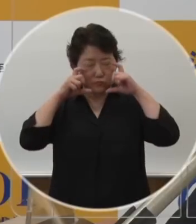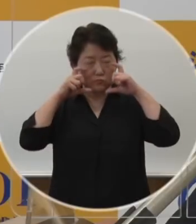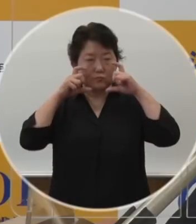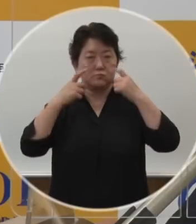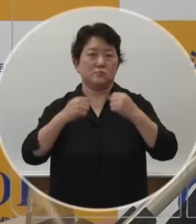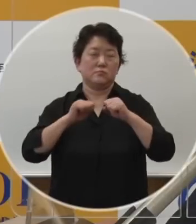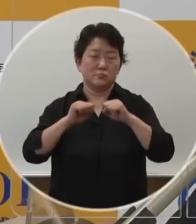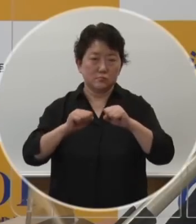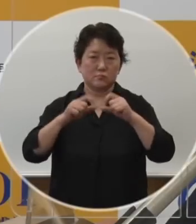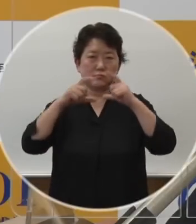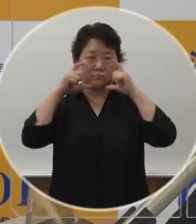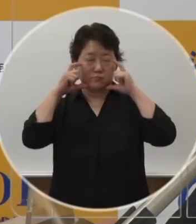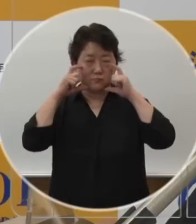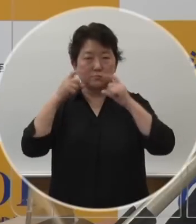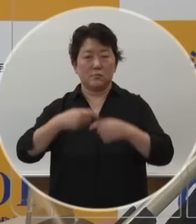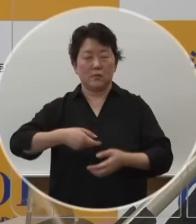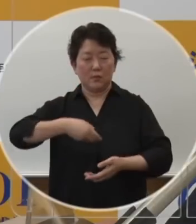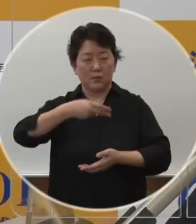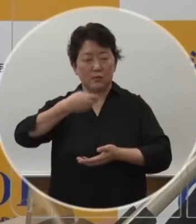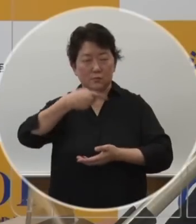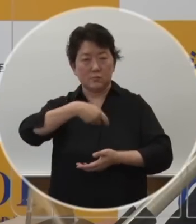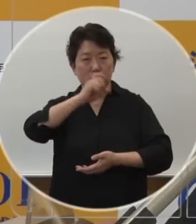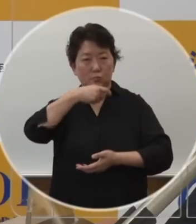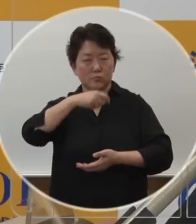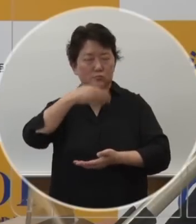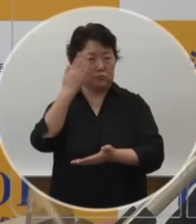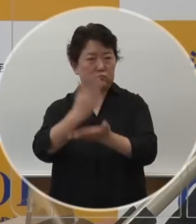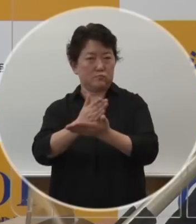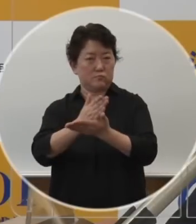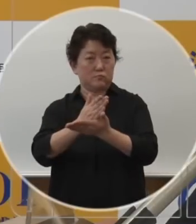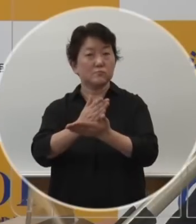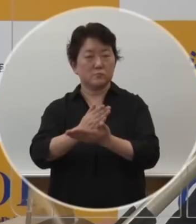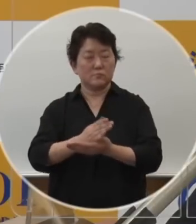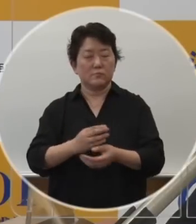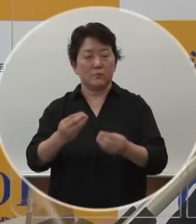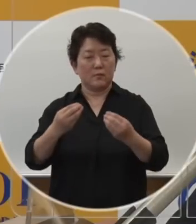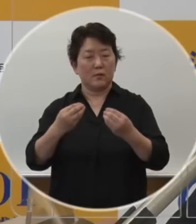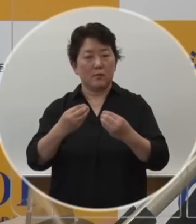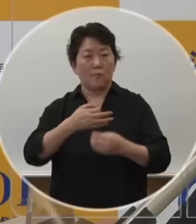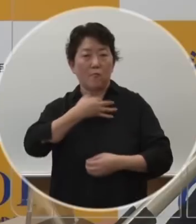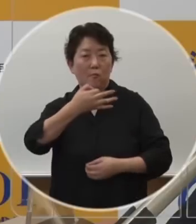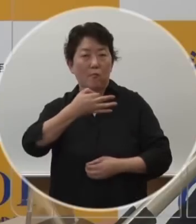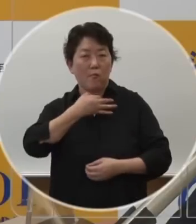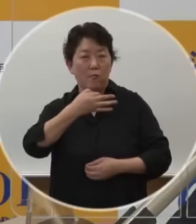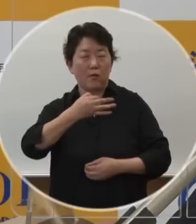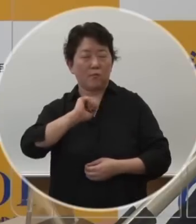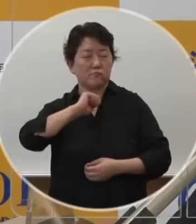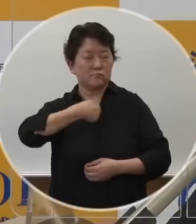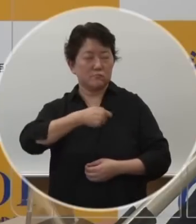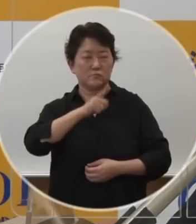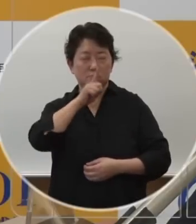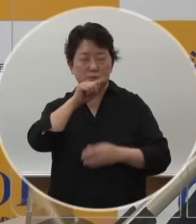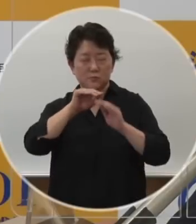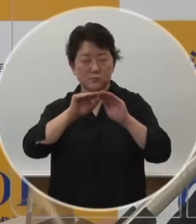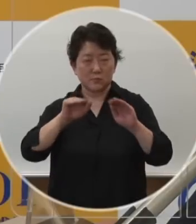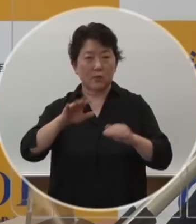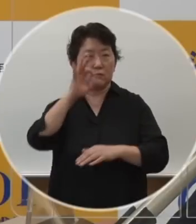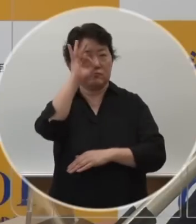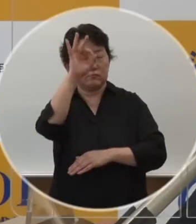つけていただき、飲食等を控えていただき、歓声を上げずに静かにご覧になっていただき